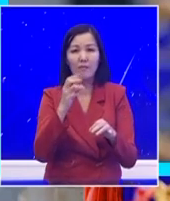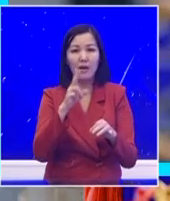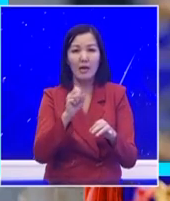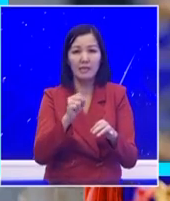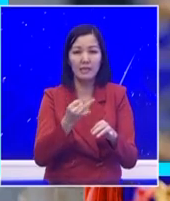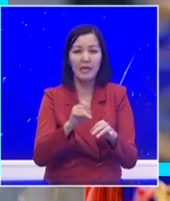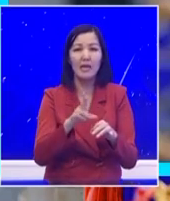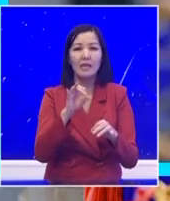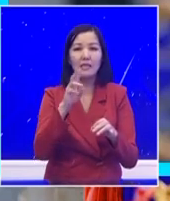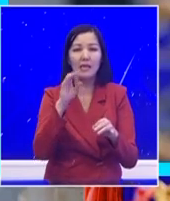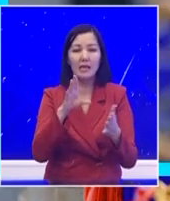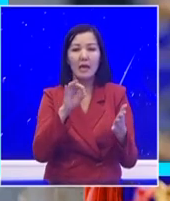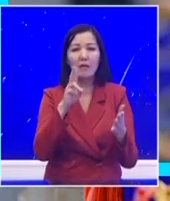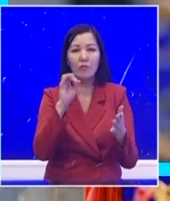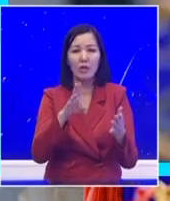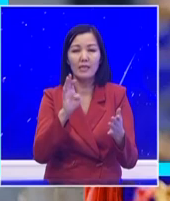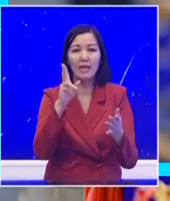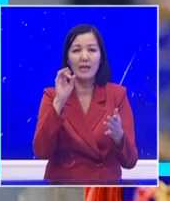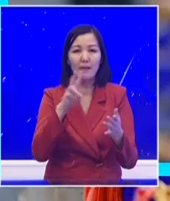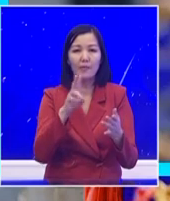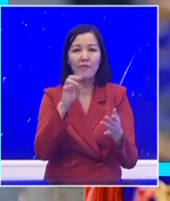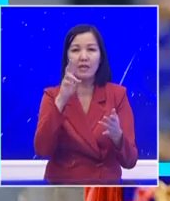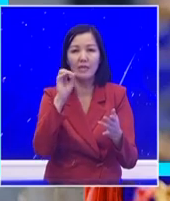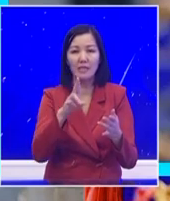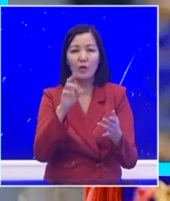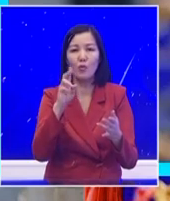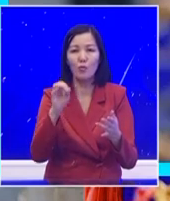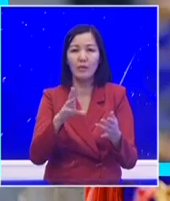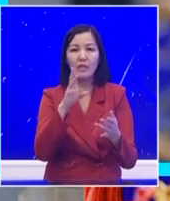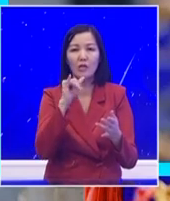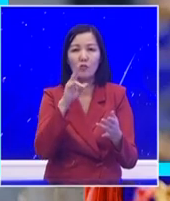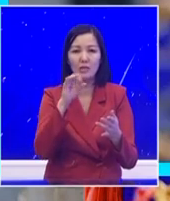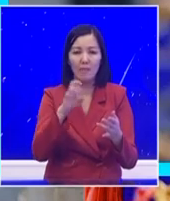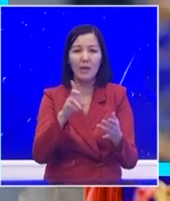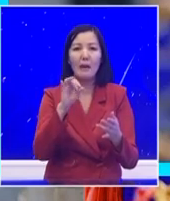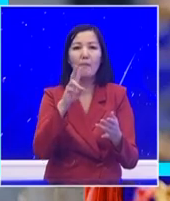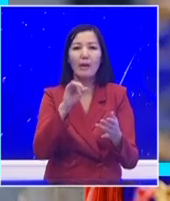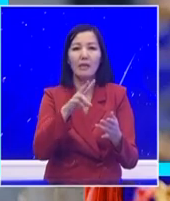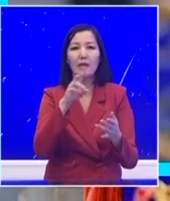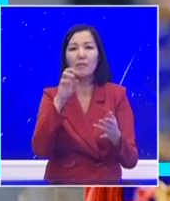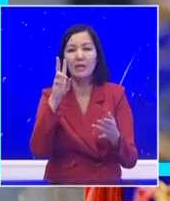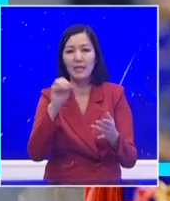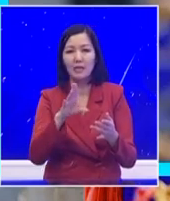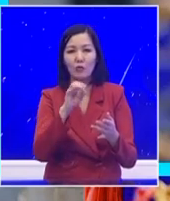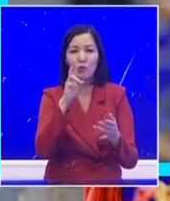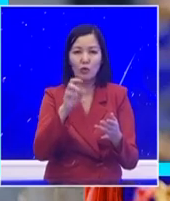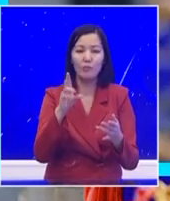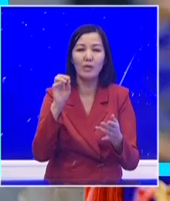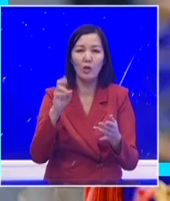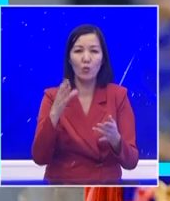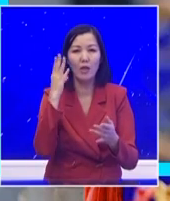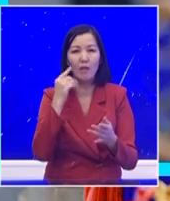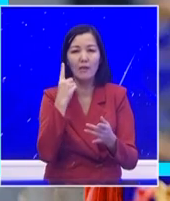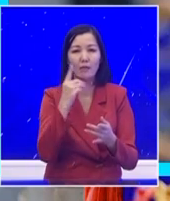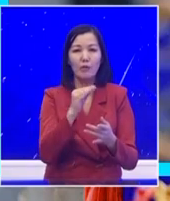Арстан, Сарарқа, Орбита, Айнабулақ, Сәлем, Верненский, Көкбазар, Таусамалы, Барлық, Мехлениса, Түрксіп, Керуен,